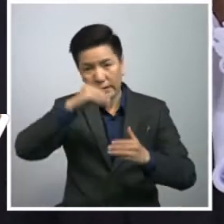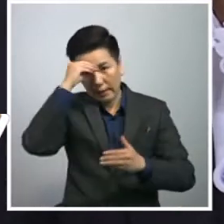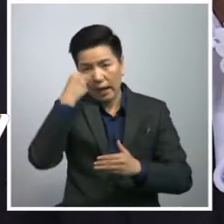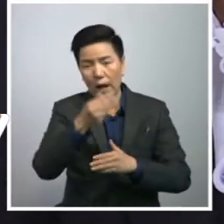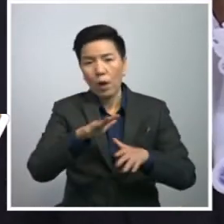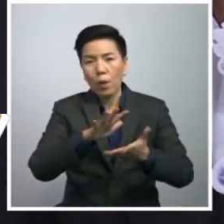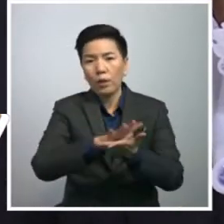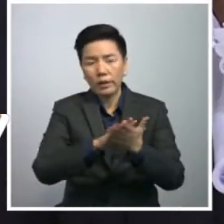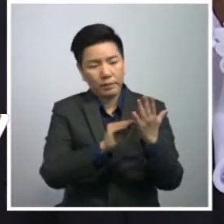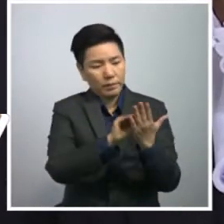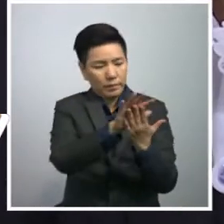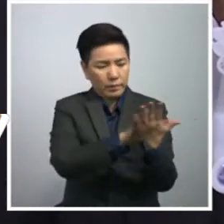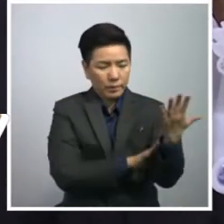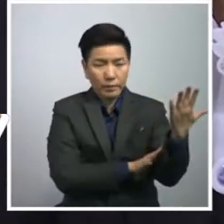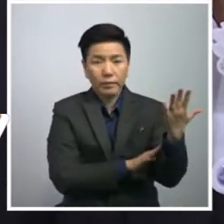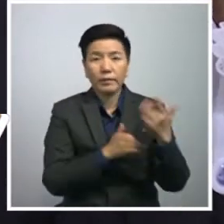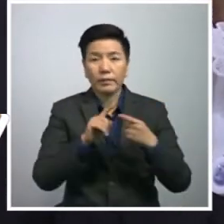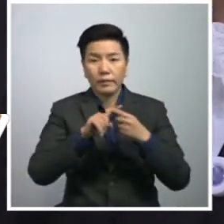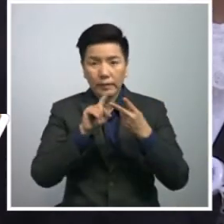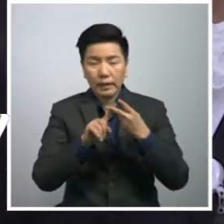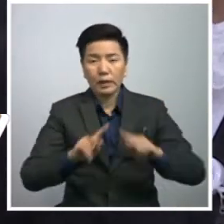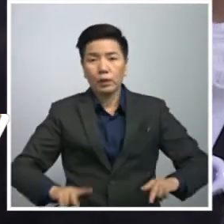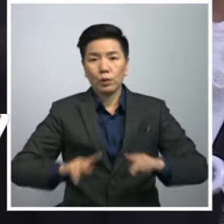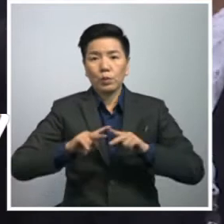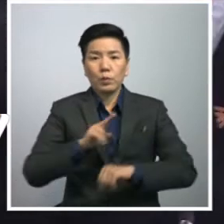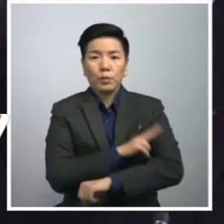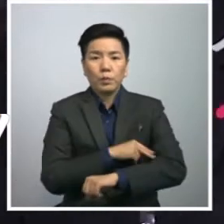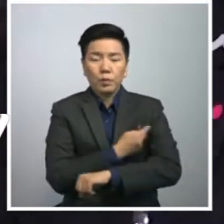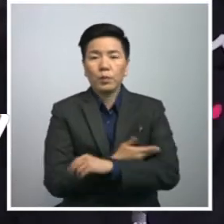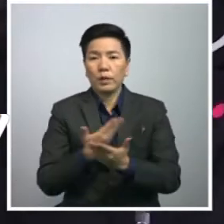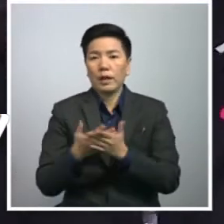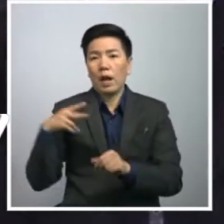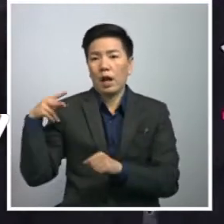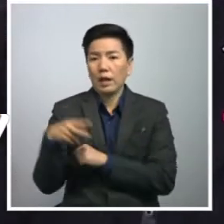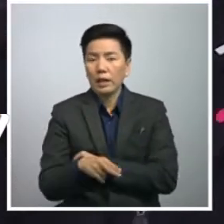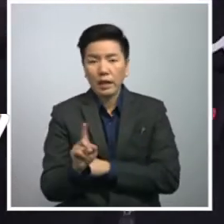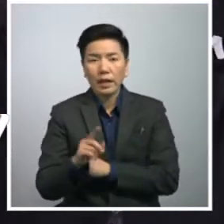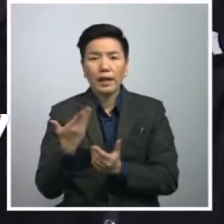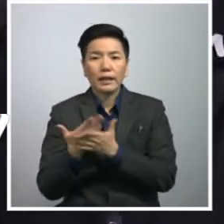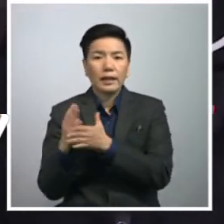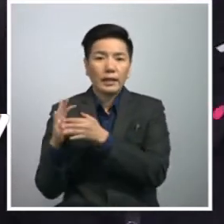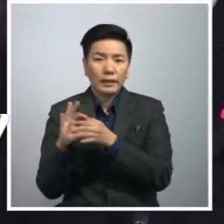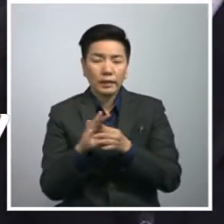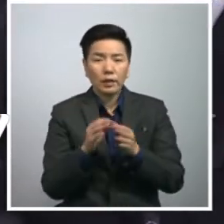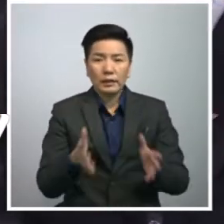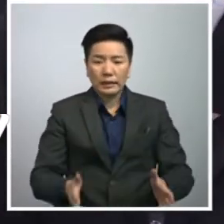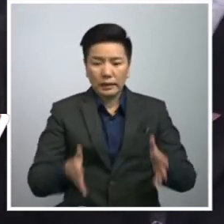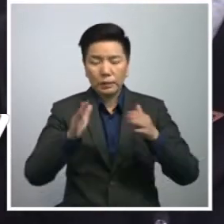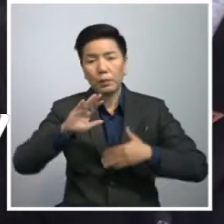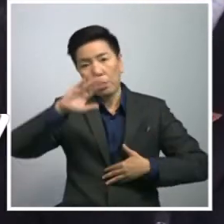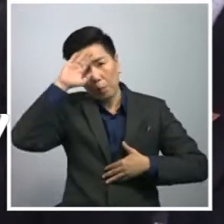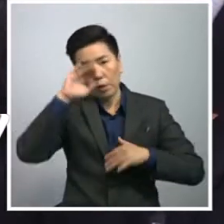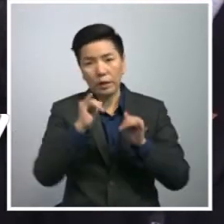งเรียนท้องถิ่นทั่วประเทศและงบประมาณของกระทรวงสาธารณสุขที่ตัดงบประมาณที่เป็นงบที่เกี่ยวข้องกับการสร้างอาคารผู้ป่ว